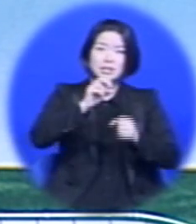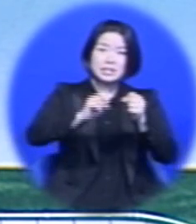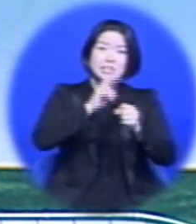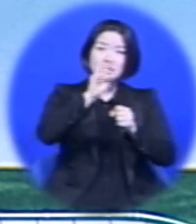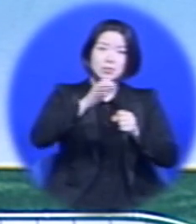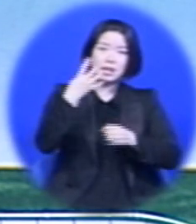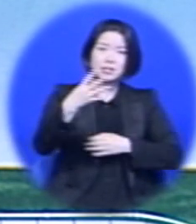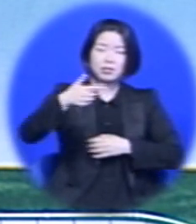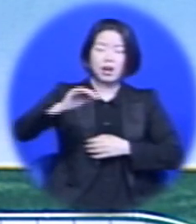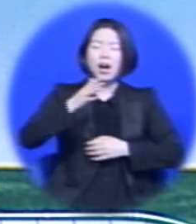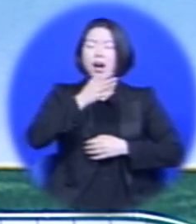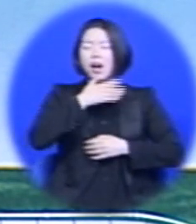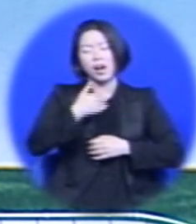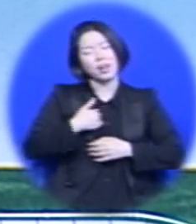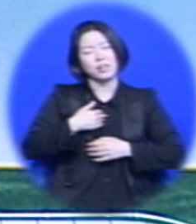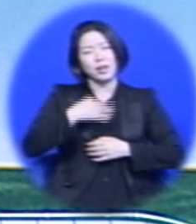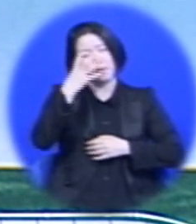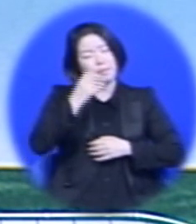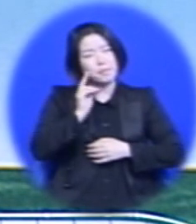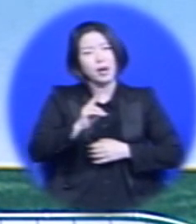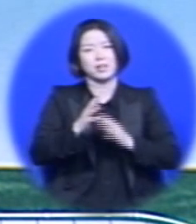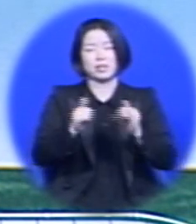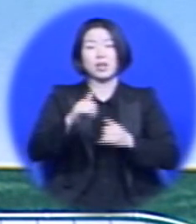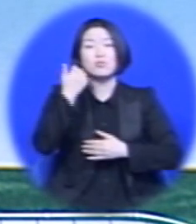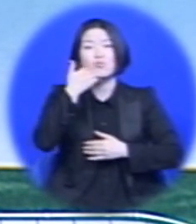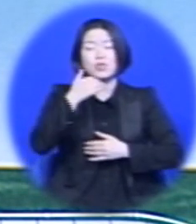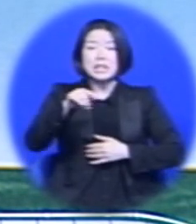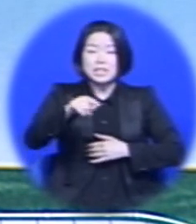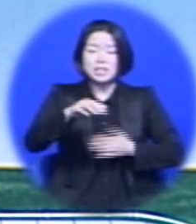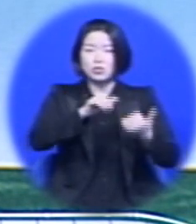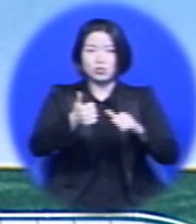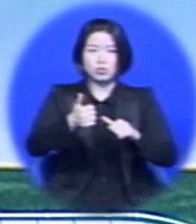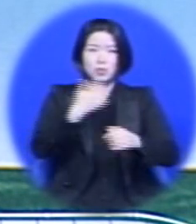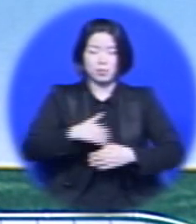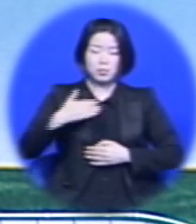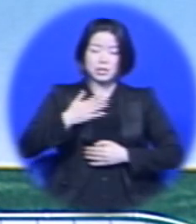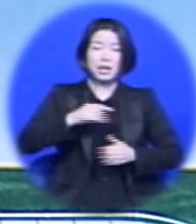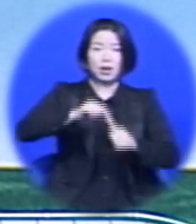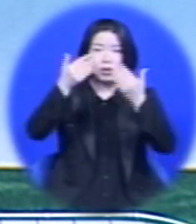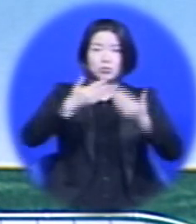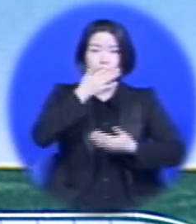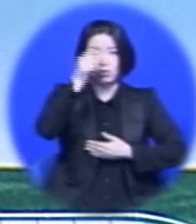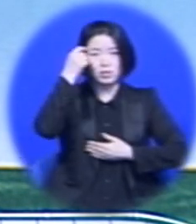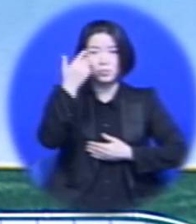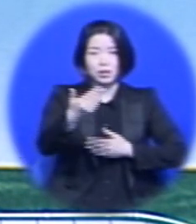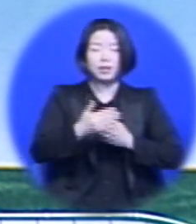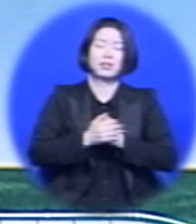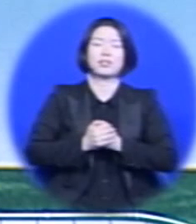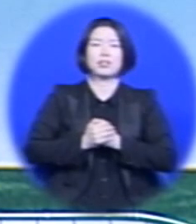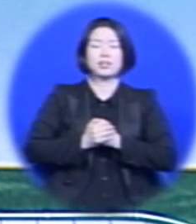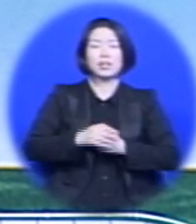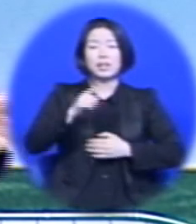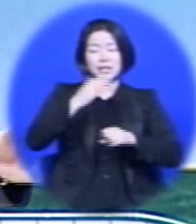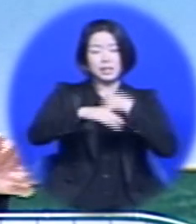나는 비참한 사람입니다 누가이 죽음의 몸에서 나를 건져 주겠습니까이